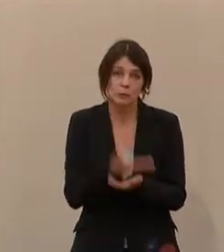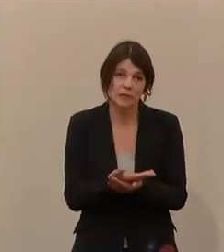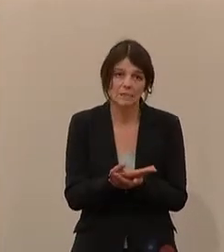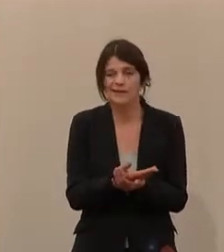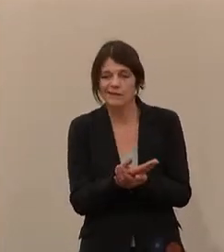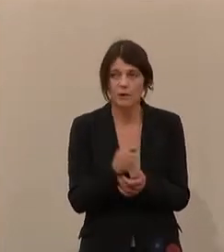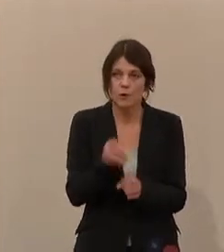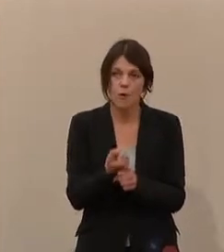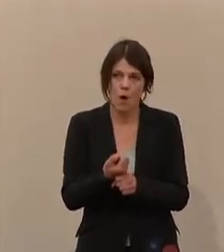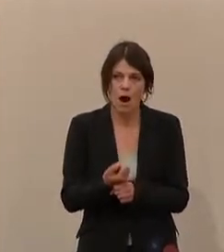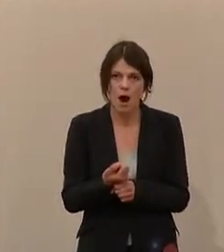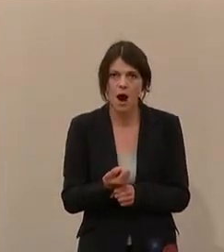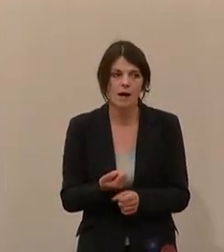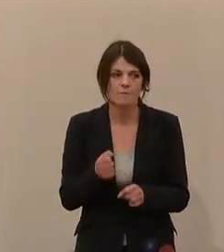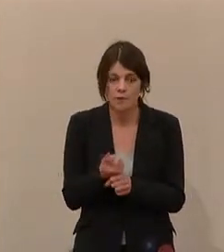es